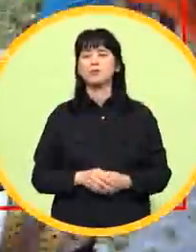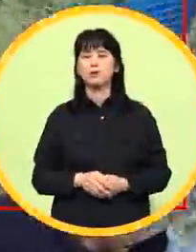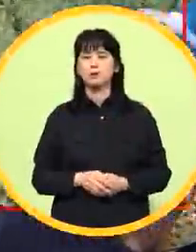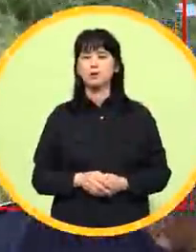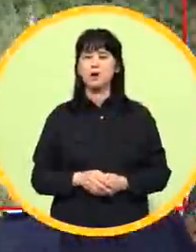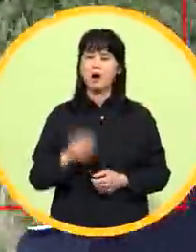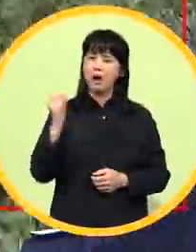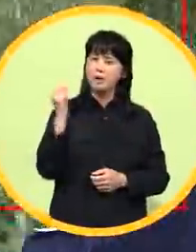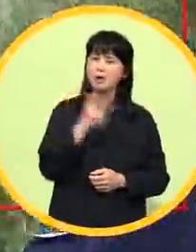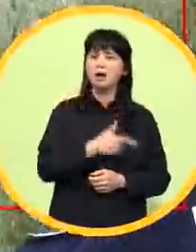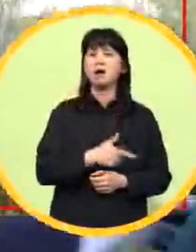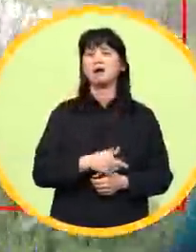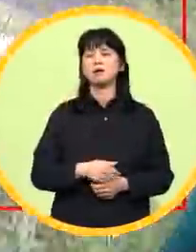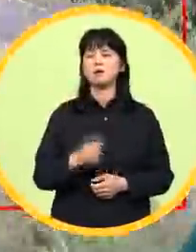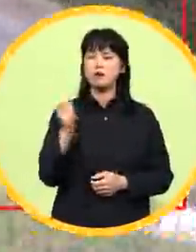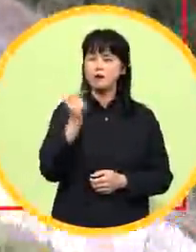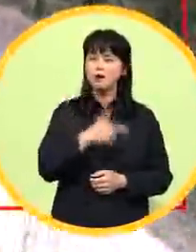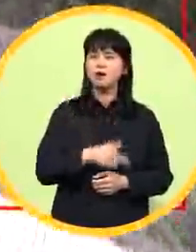はあああああ